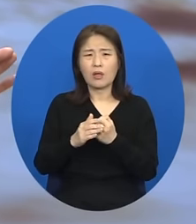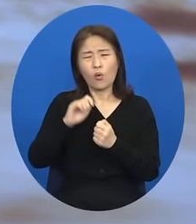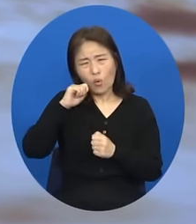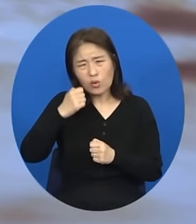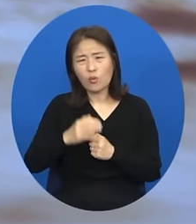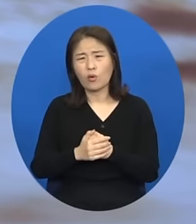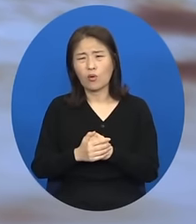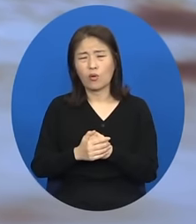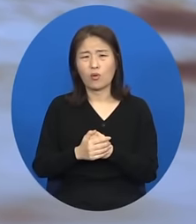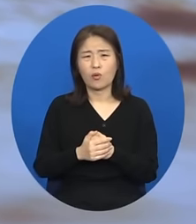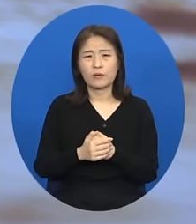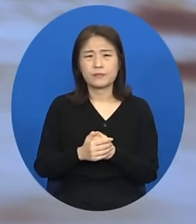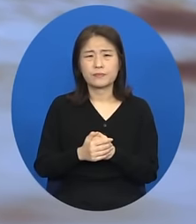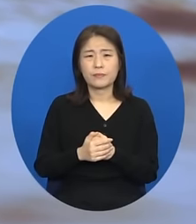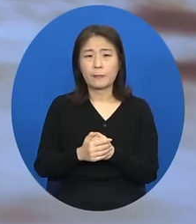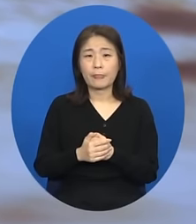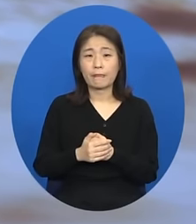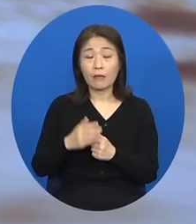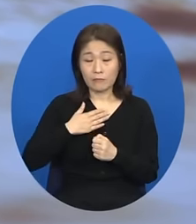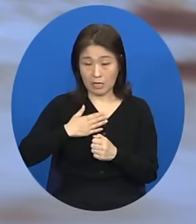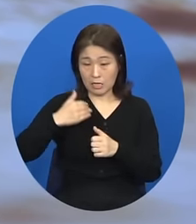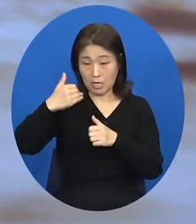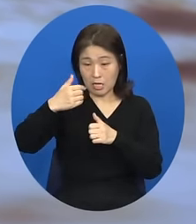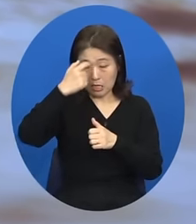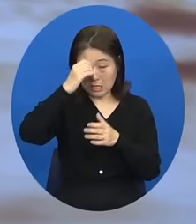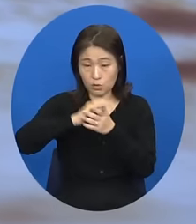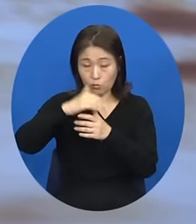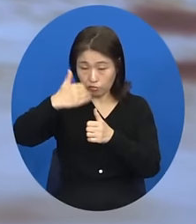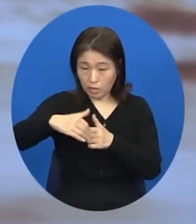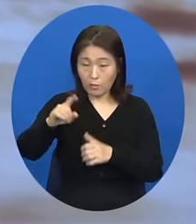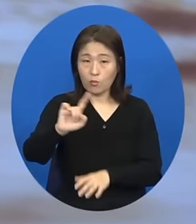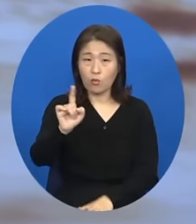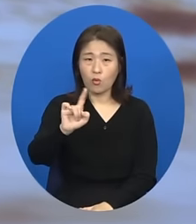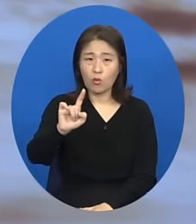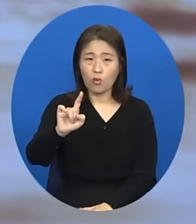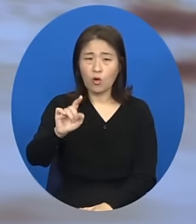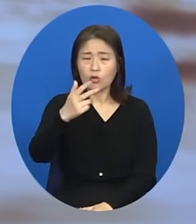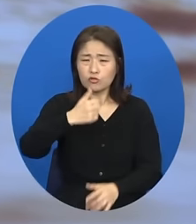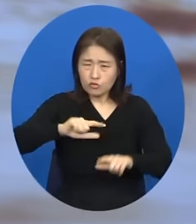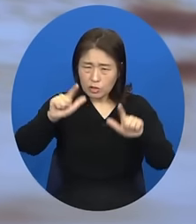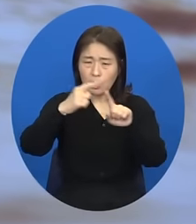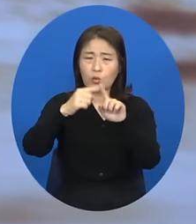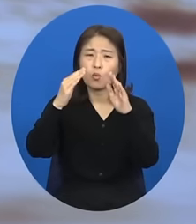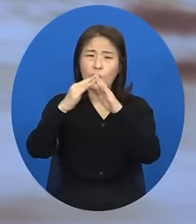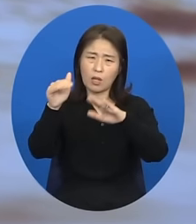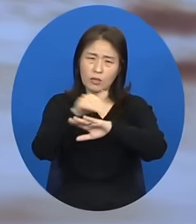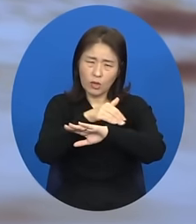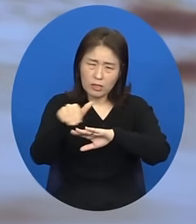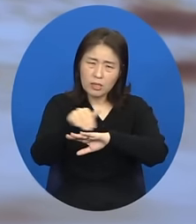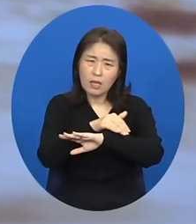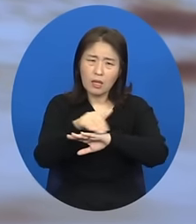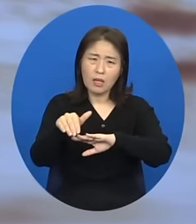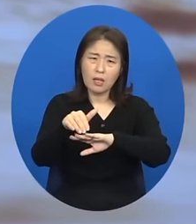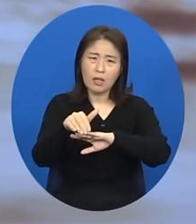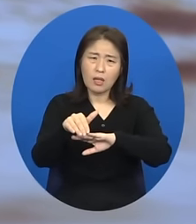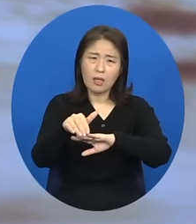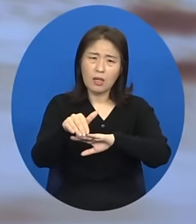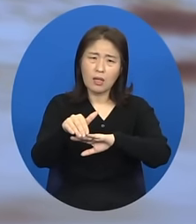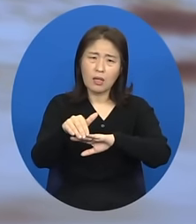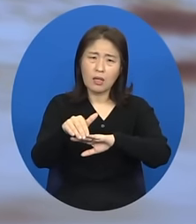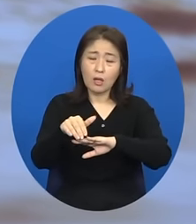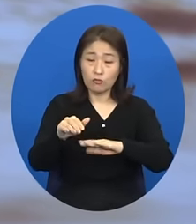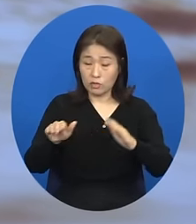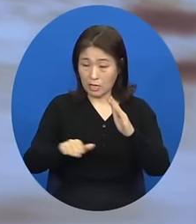하고 있는데, 제게 목사님, 제가 주일에 교회를 갈 수 있게끔 기도해 주세요. 그리고 우리 가정에 소망이